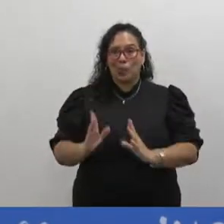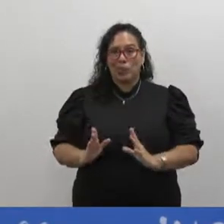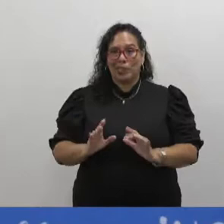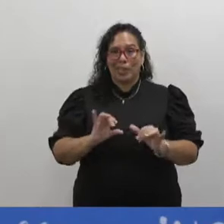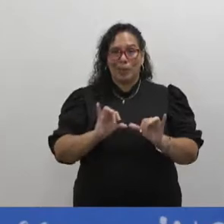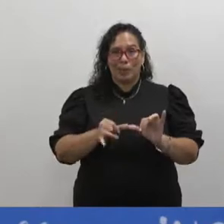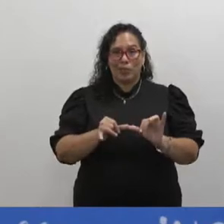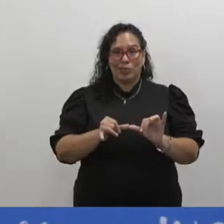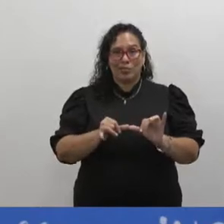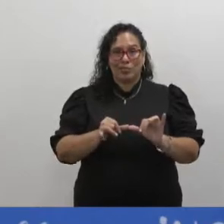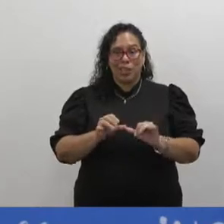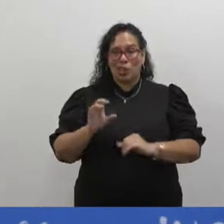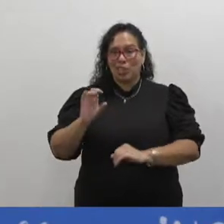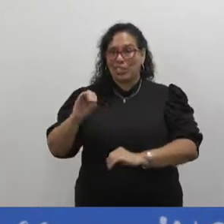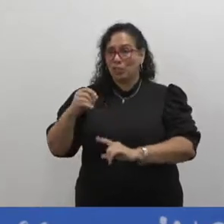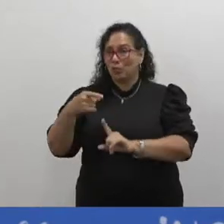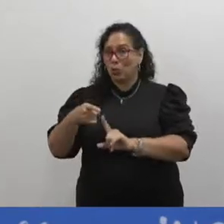mạch đà